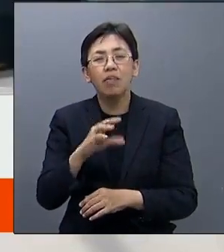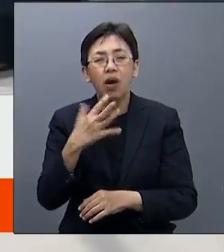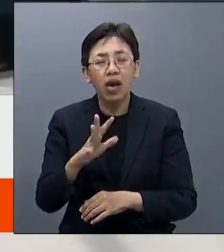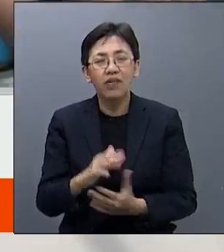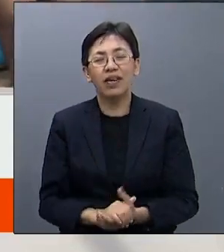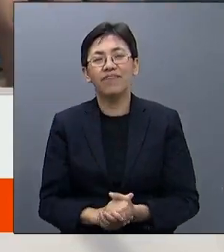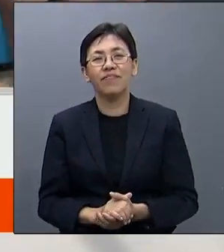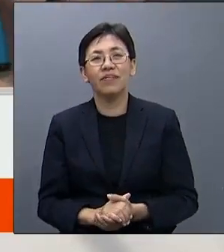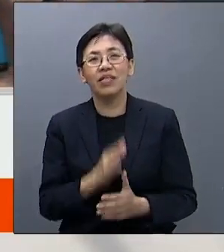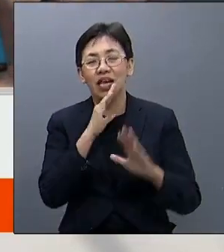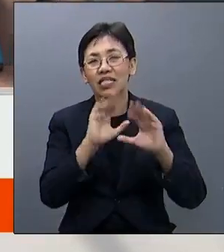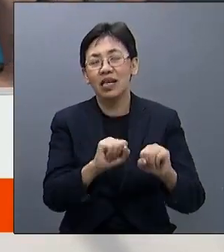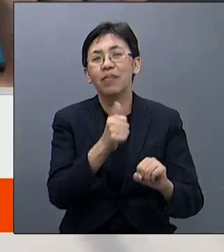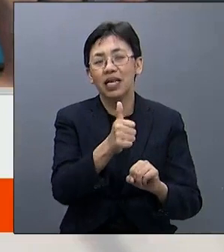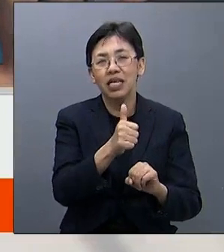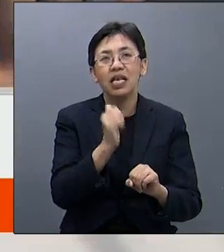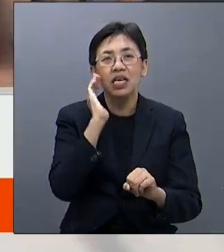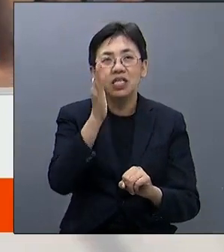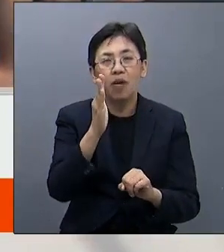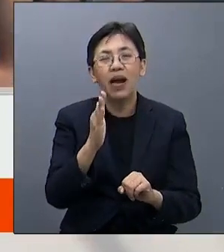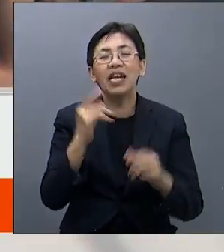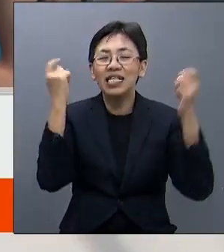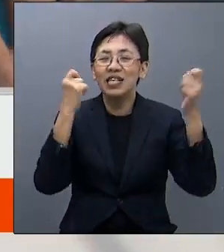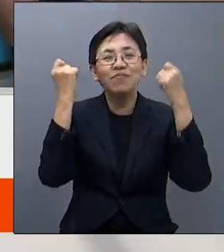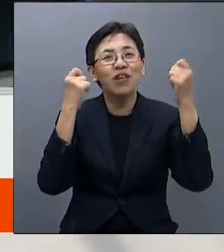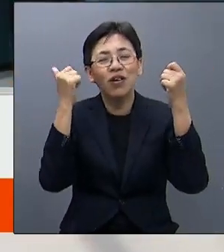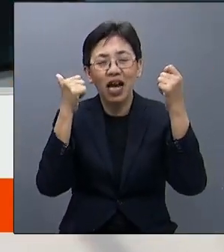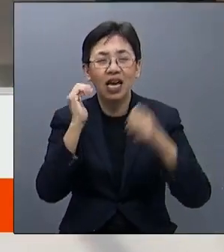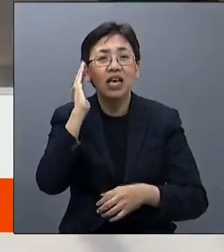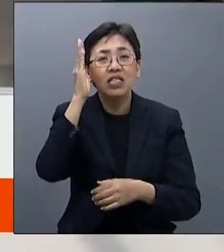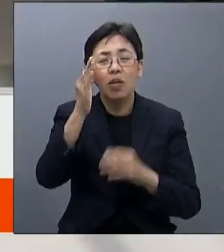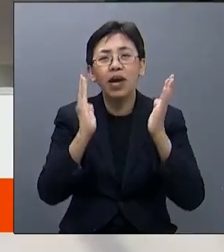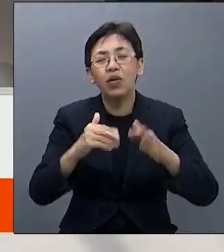ได้เนี่ยถือเป็นเรื่องดีนะครับควรจะร่วมเฉลิมฉลองกันเพราะว่าต่อไปคนก็